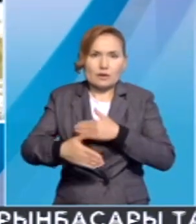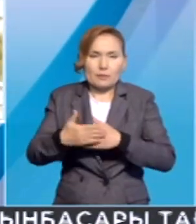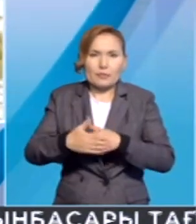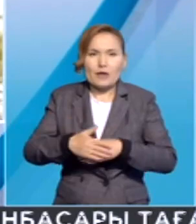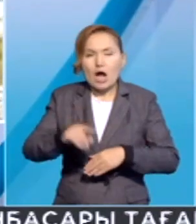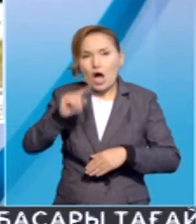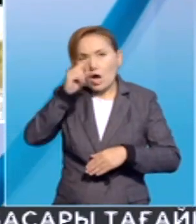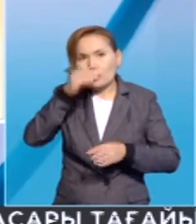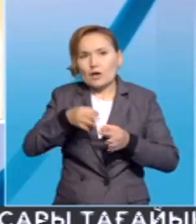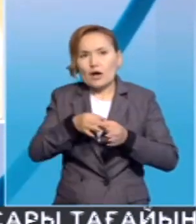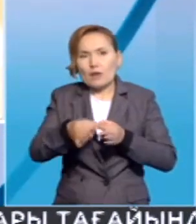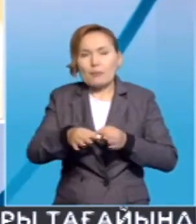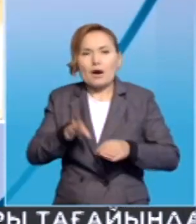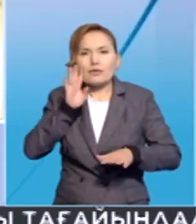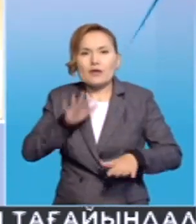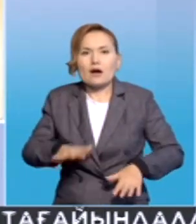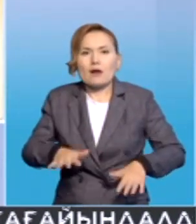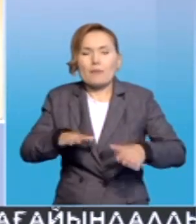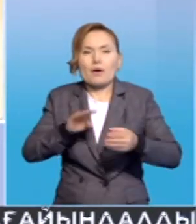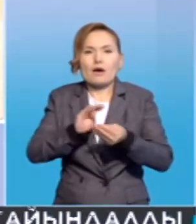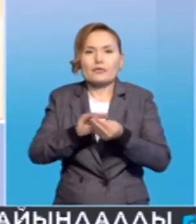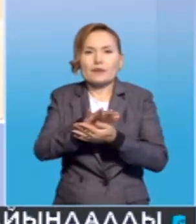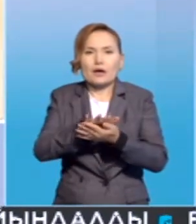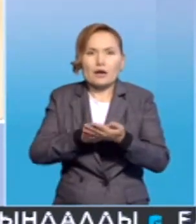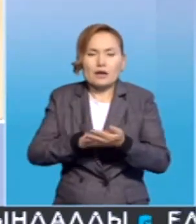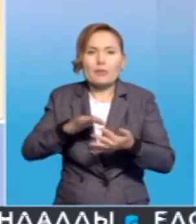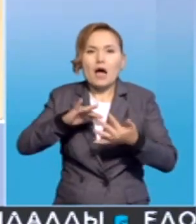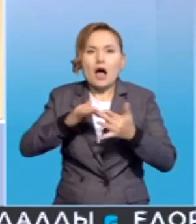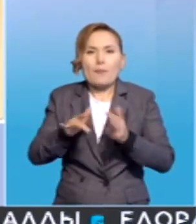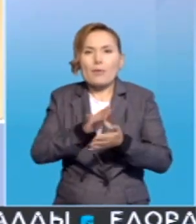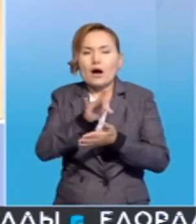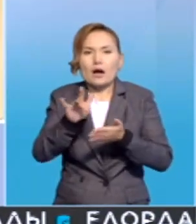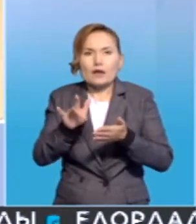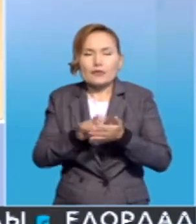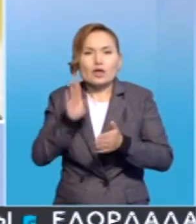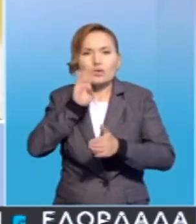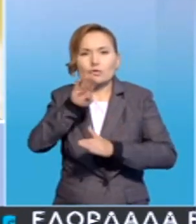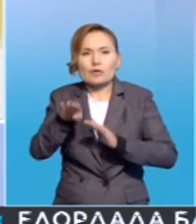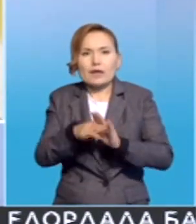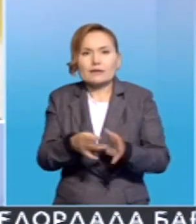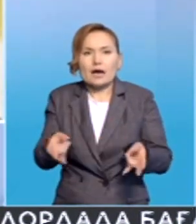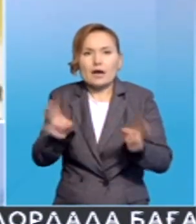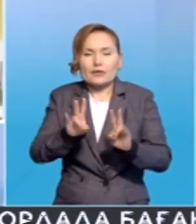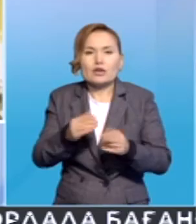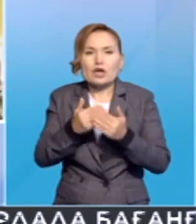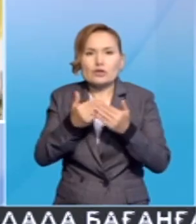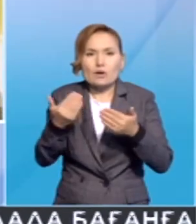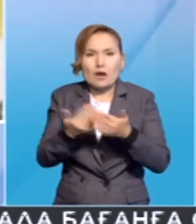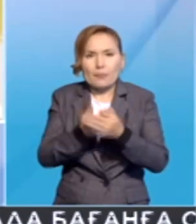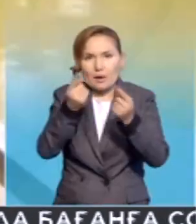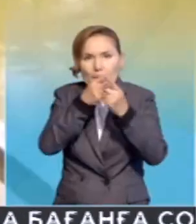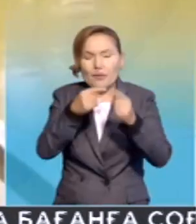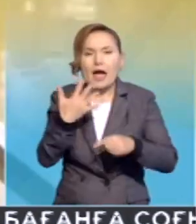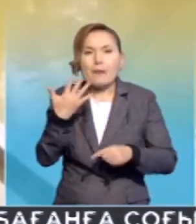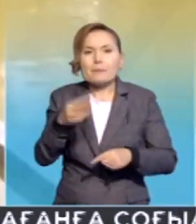Үндістанның Ассам штатында алапат тасқын жалғасып жатыр. Мұнда ауылдар мен қалалардың көбі судың ортасында қалған. Соңғы мәліметке қарағанда 5 миллиондай адам үйлерін